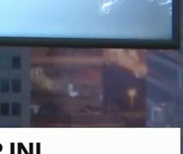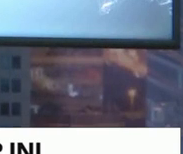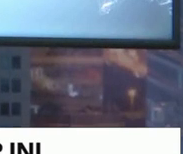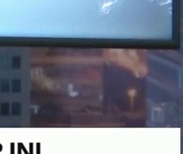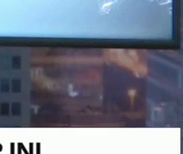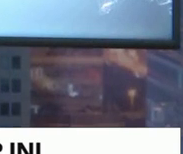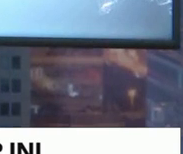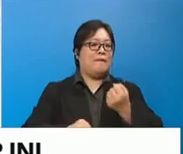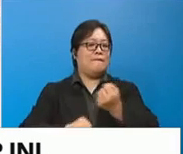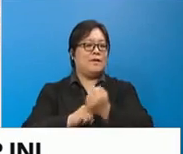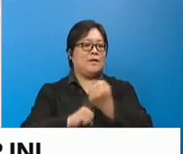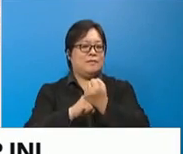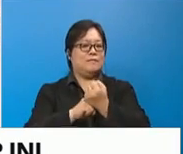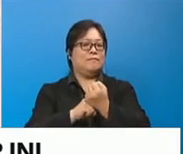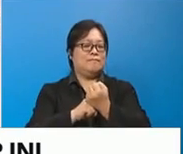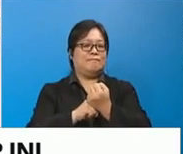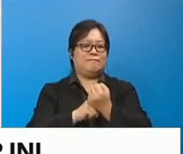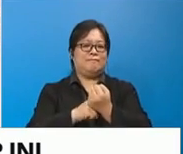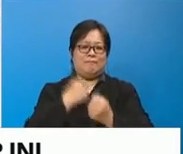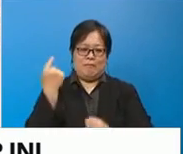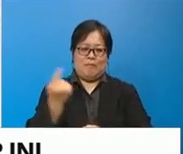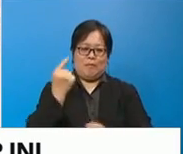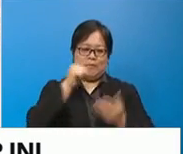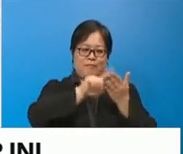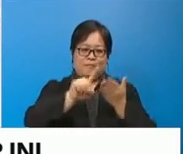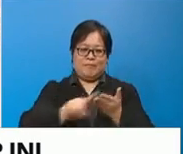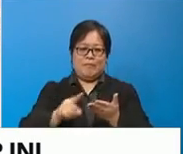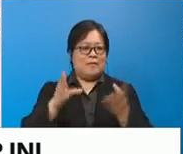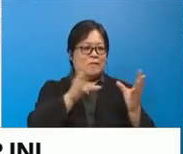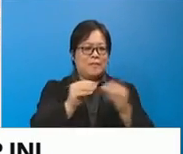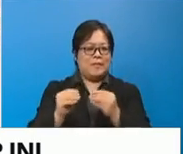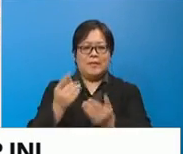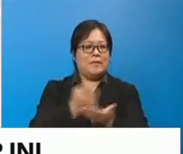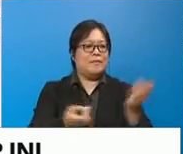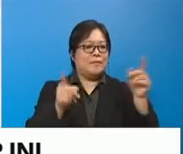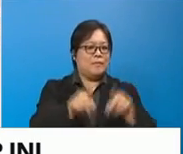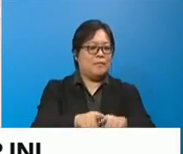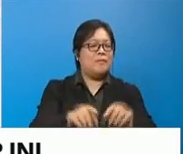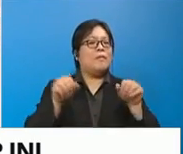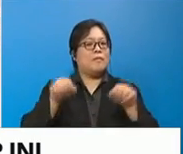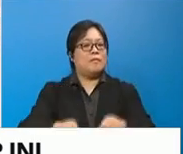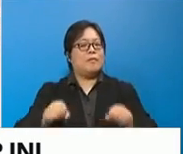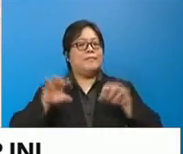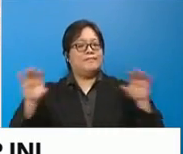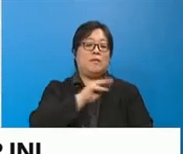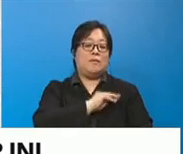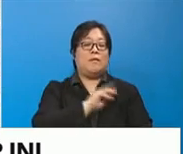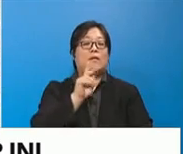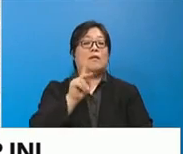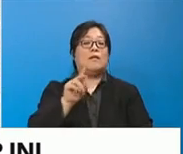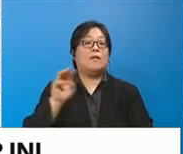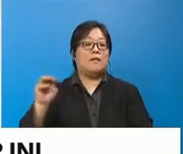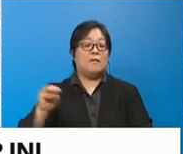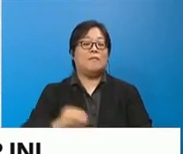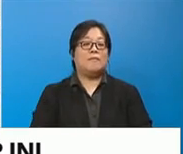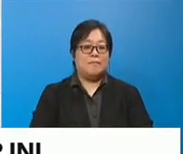cara Hai timbalan menteri perdagangan dalam negeri dan halwa pengguna Datu Rasul Wahid berkata perkembangan itu